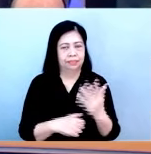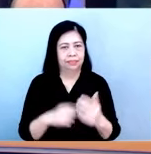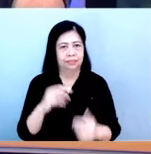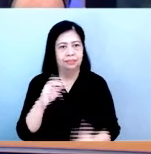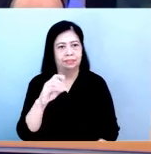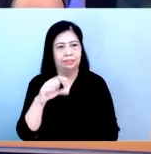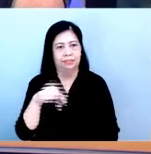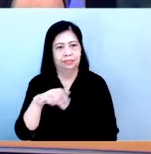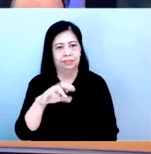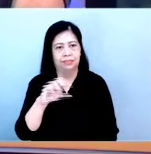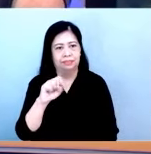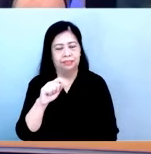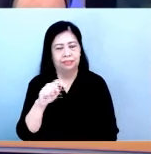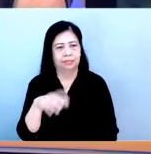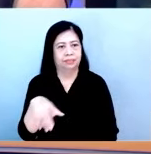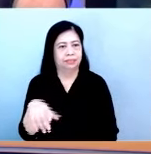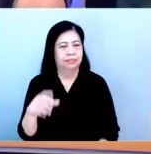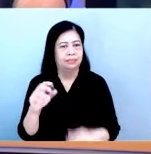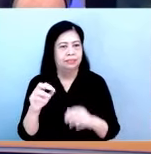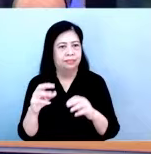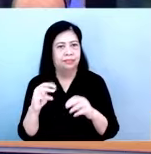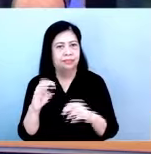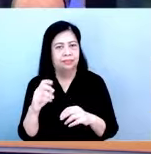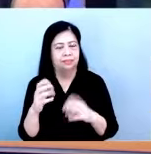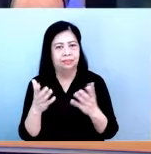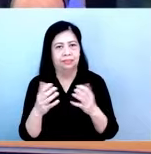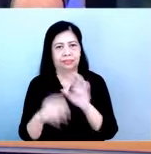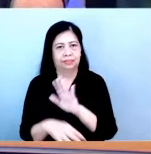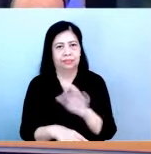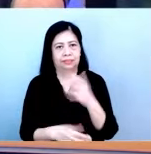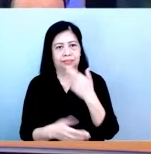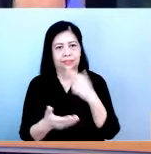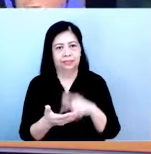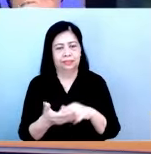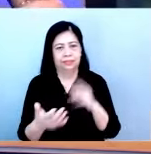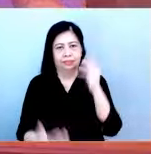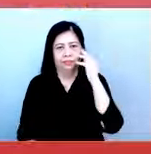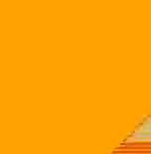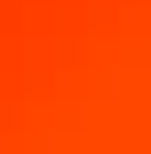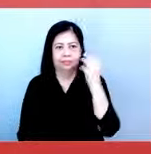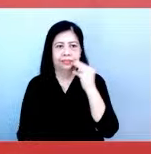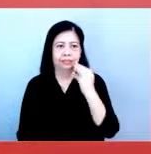at 9 Media Corporation. Nasa frontline ng balitang yan si MJ Marfori.